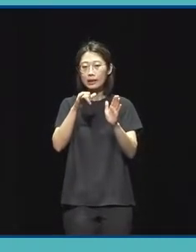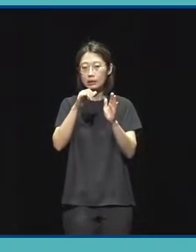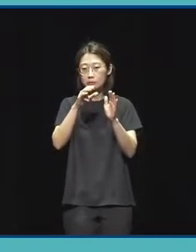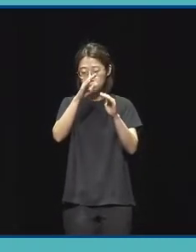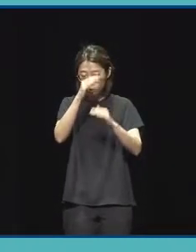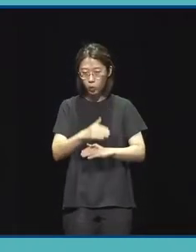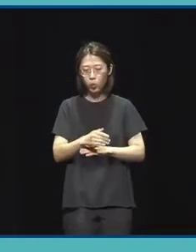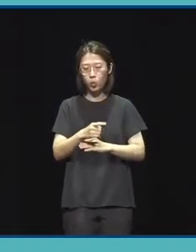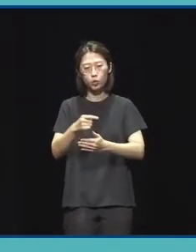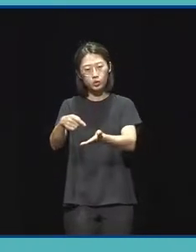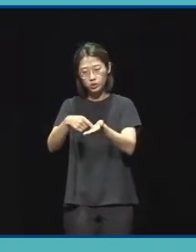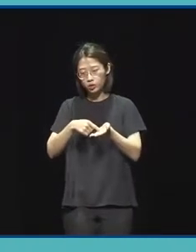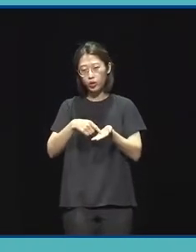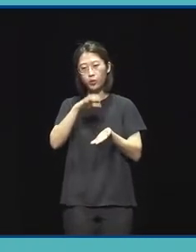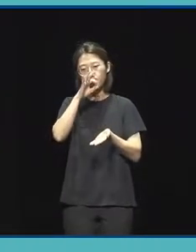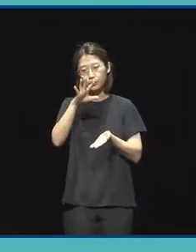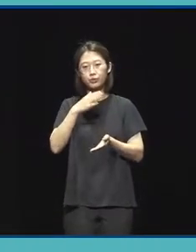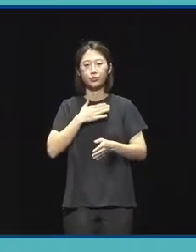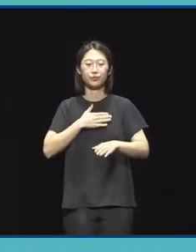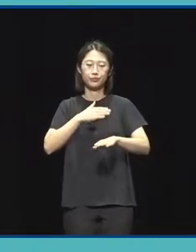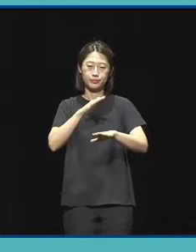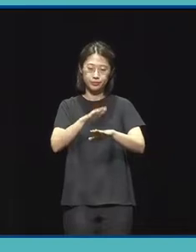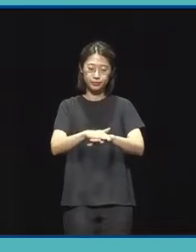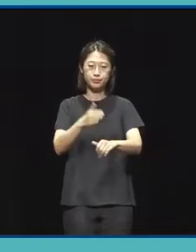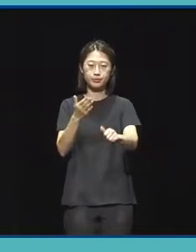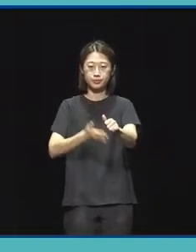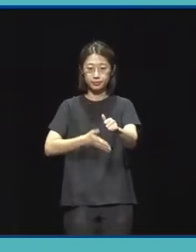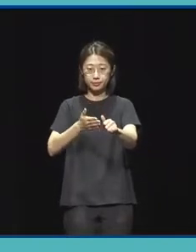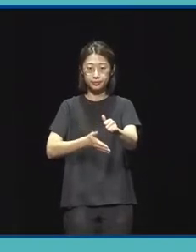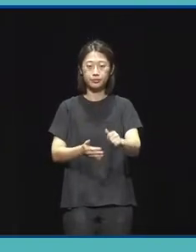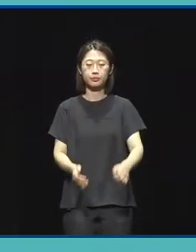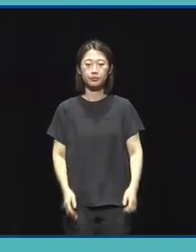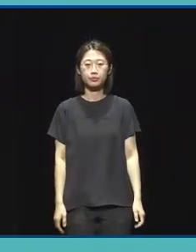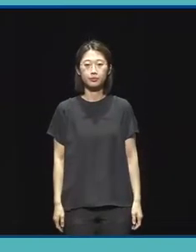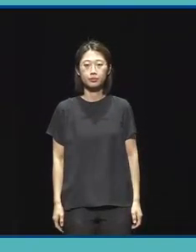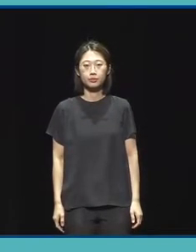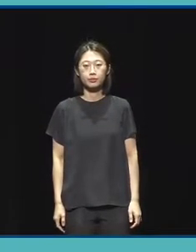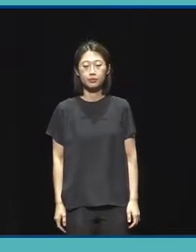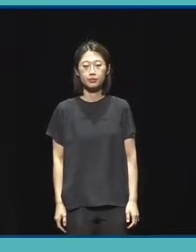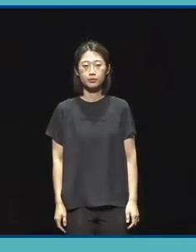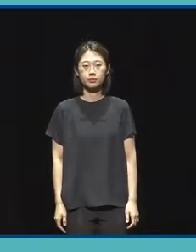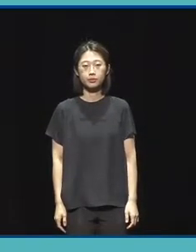불가하니이 점도 주지 해주시면 감사하겠습니다